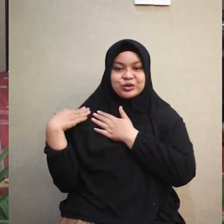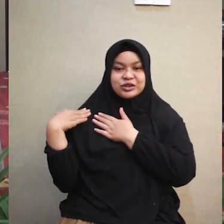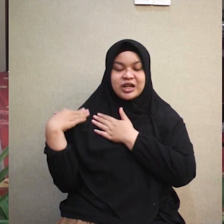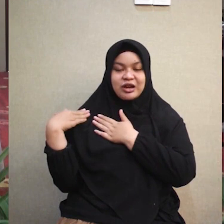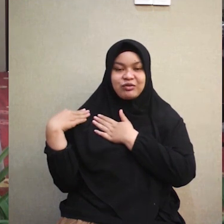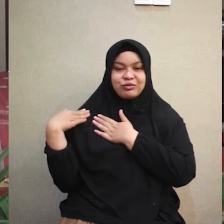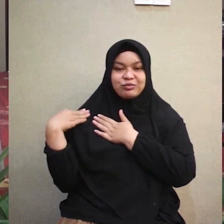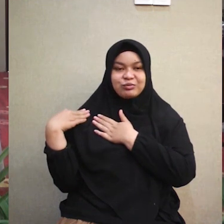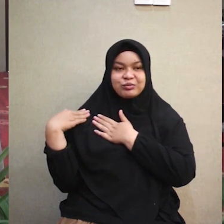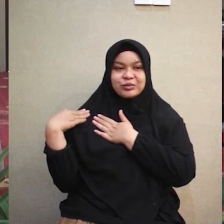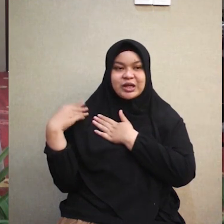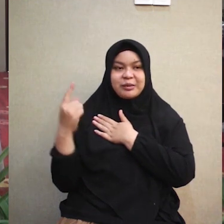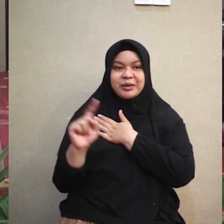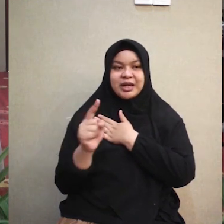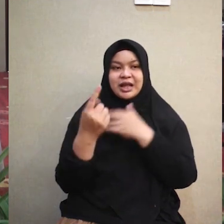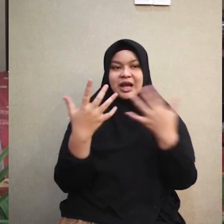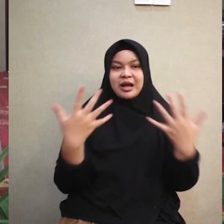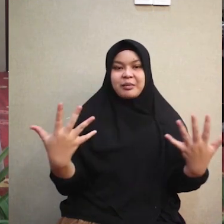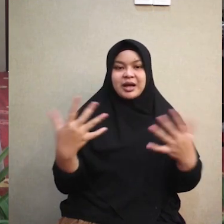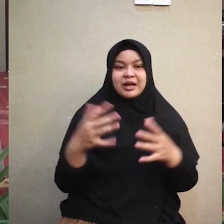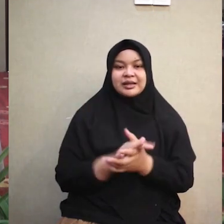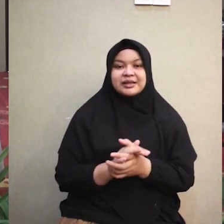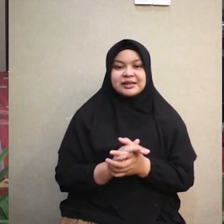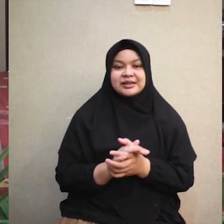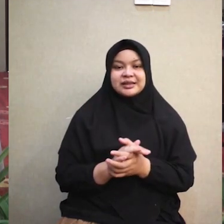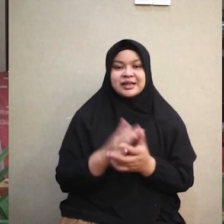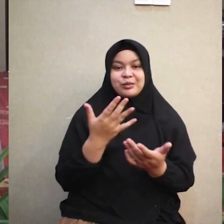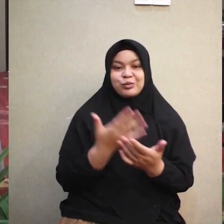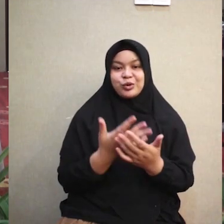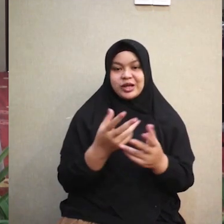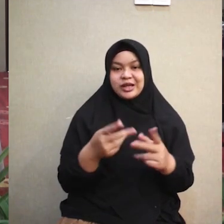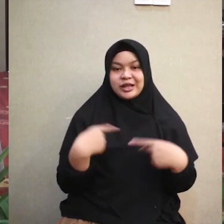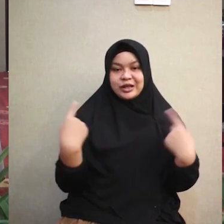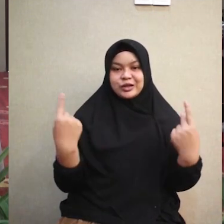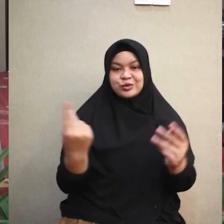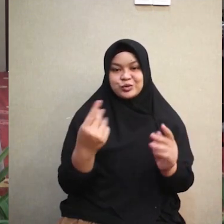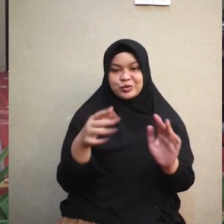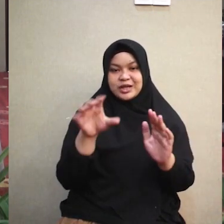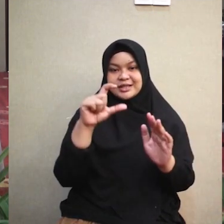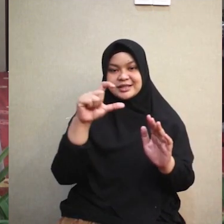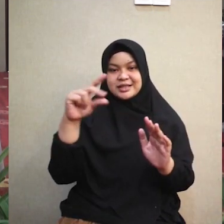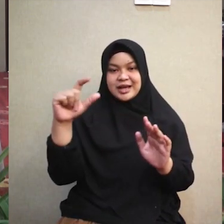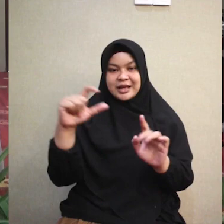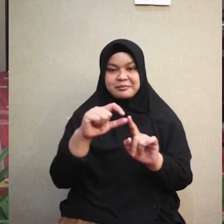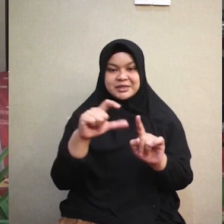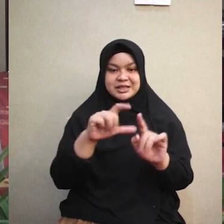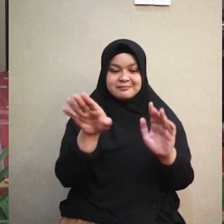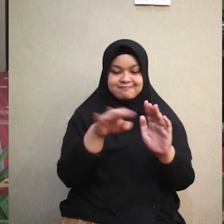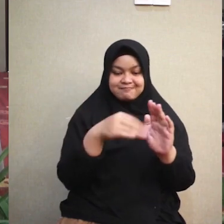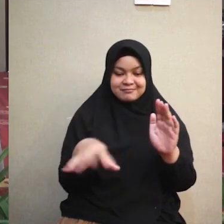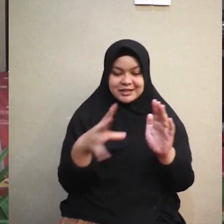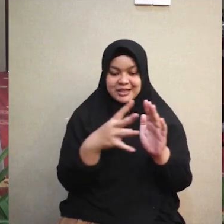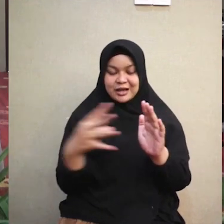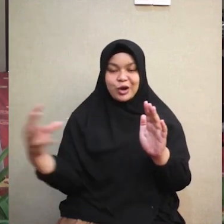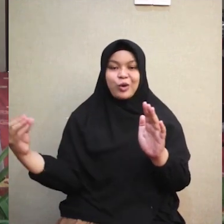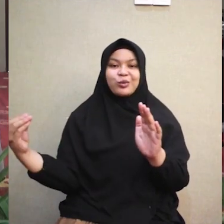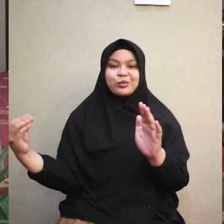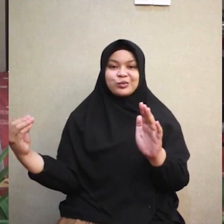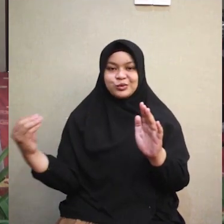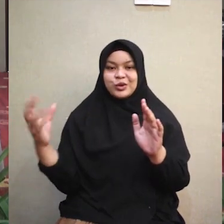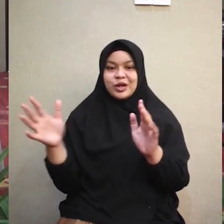beberapa hal yang pertama adalah dibuktikan dengan kita sudah meratifikasi crvd Konvensi hak-hak menyerang disabilitas